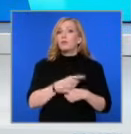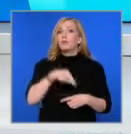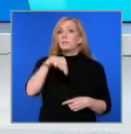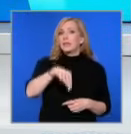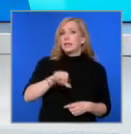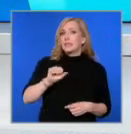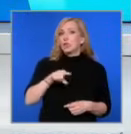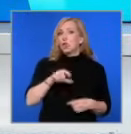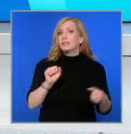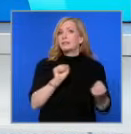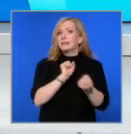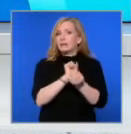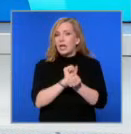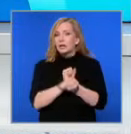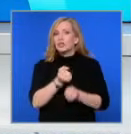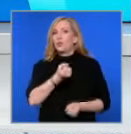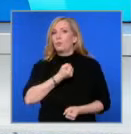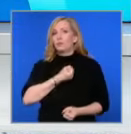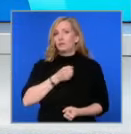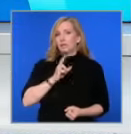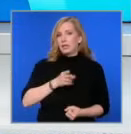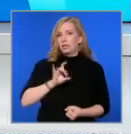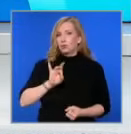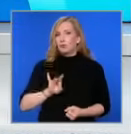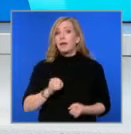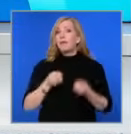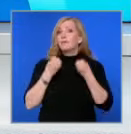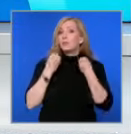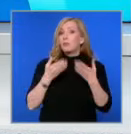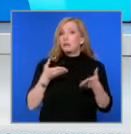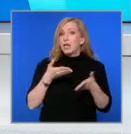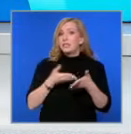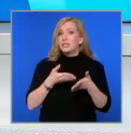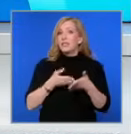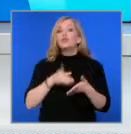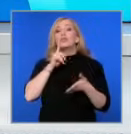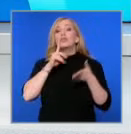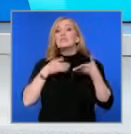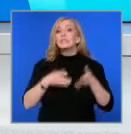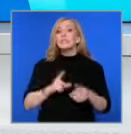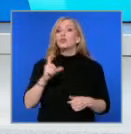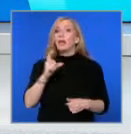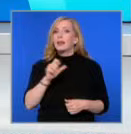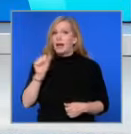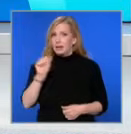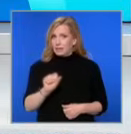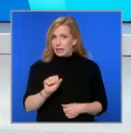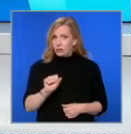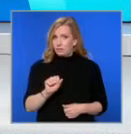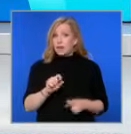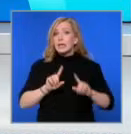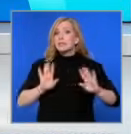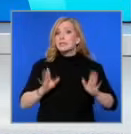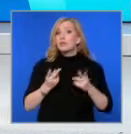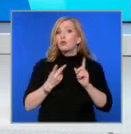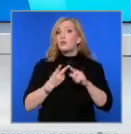е задържан за убийството на Кирил Русев. Възможно е срещу сина на бившия финансов министър Стоян Александров да